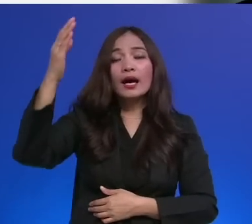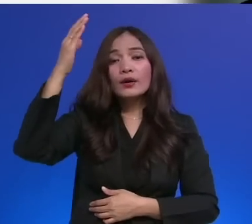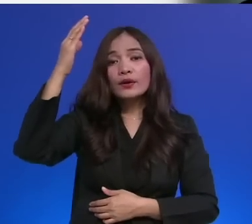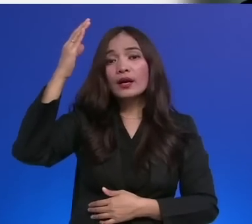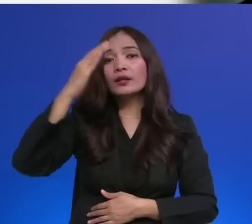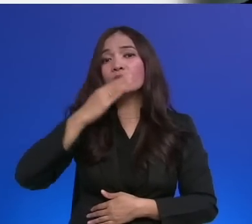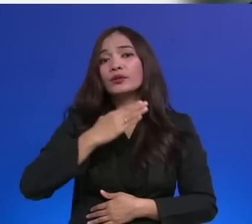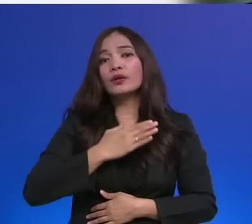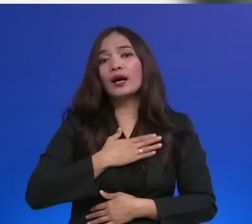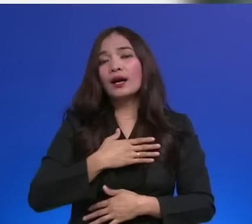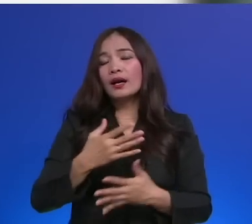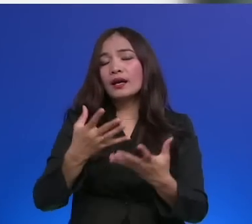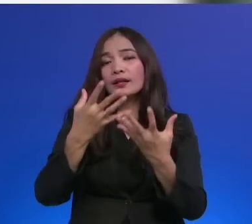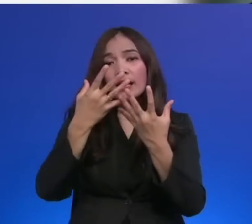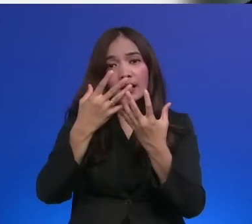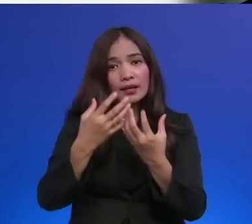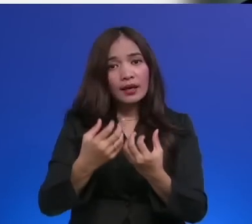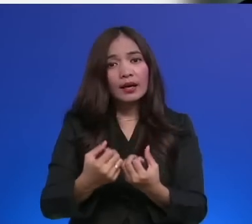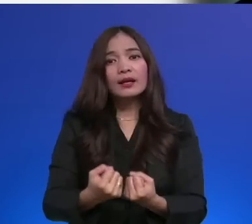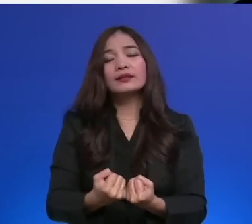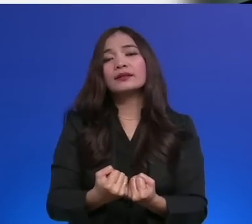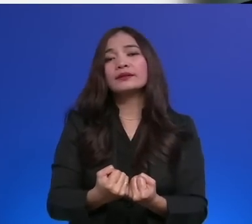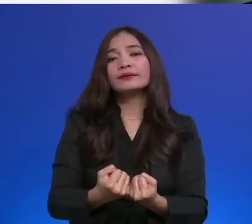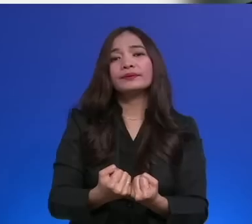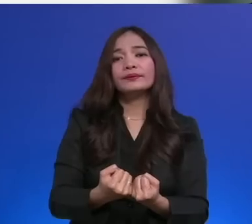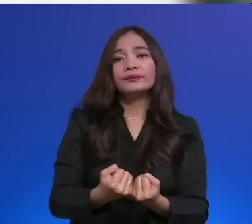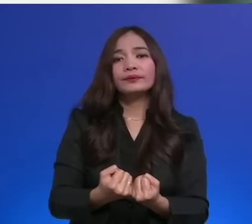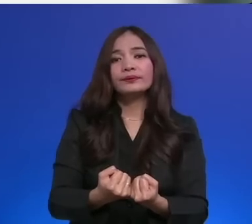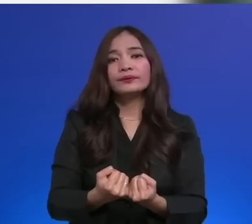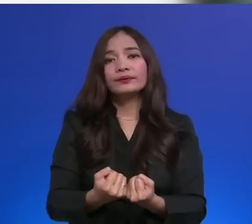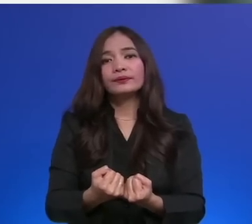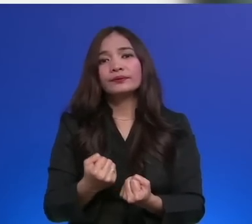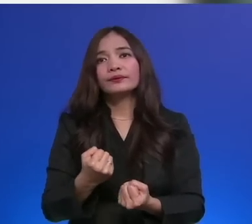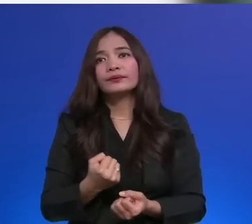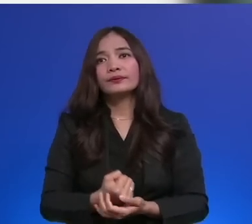kau yang ku andalkan.